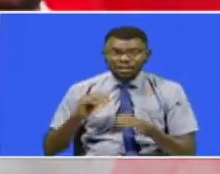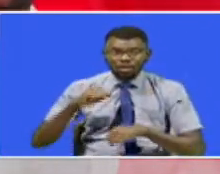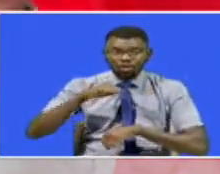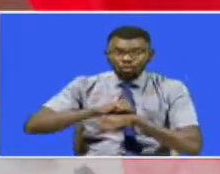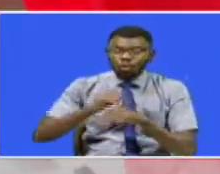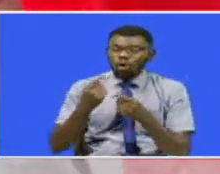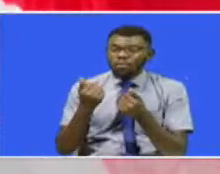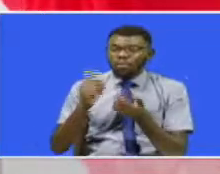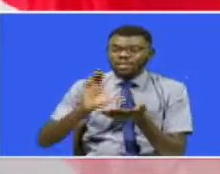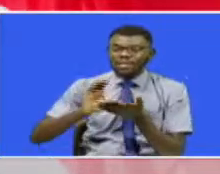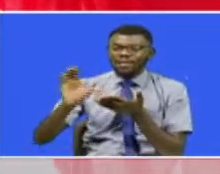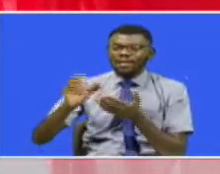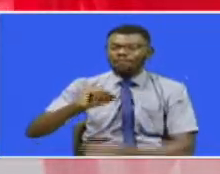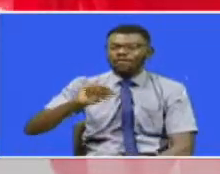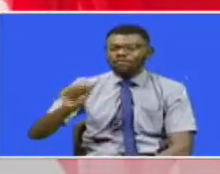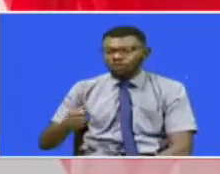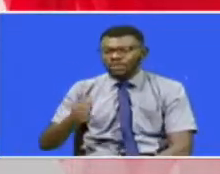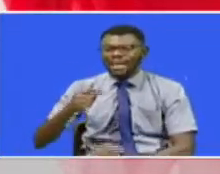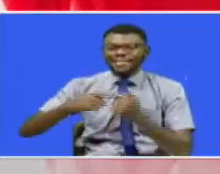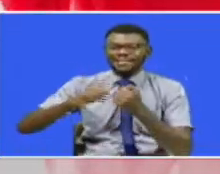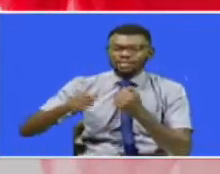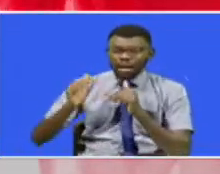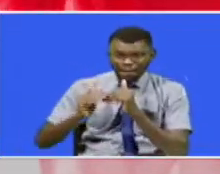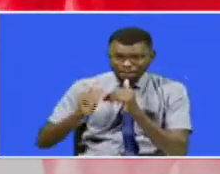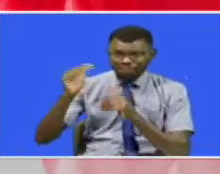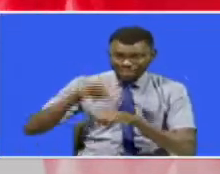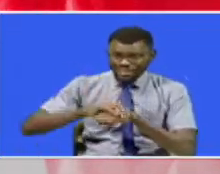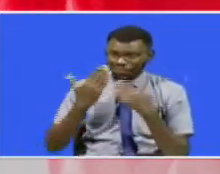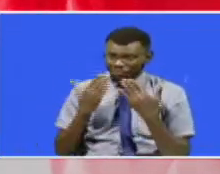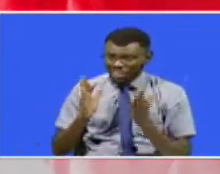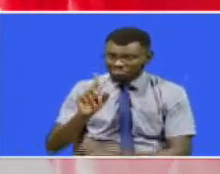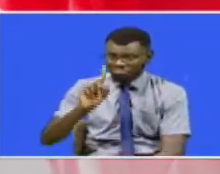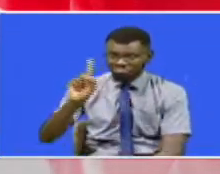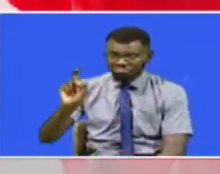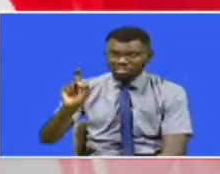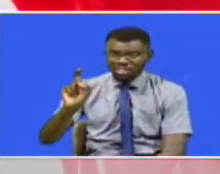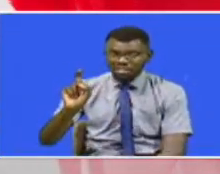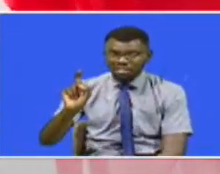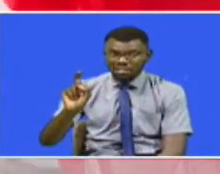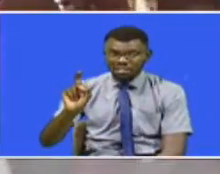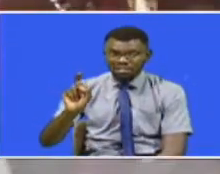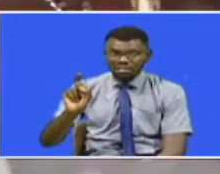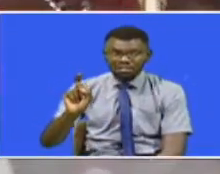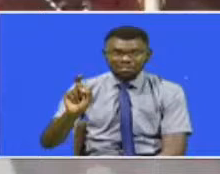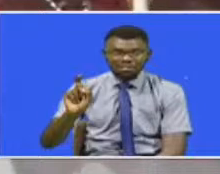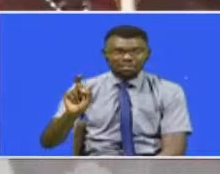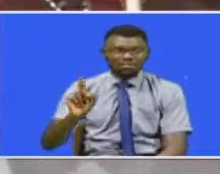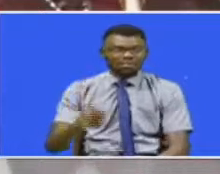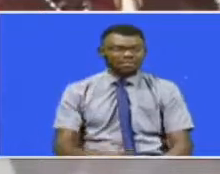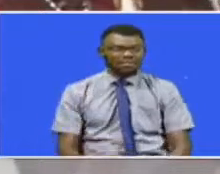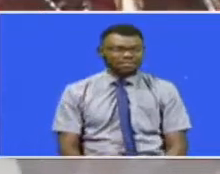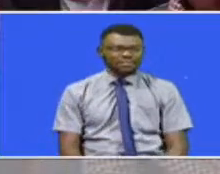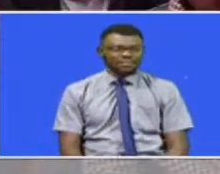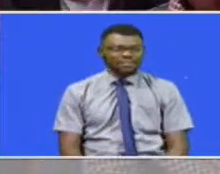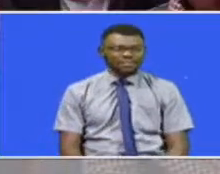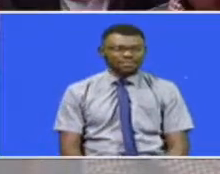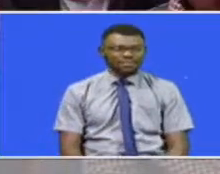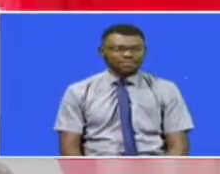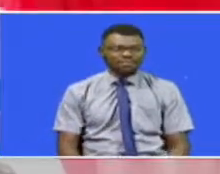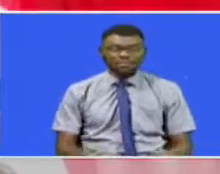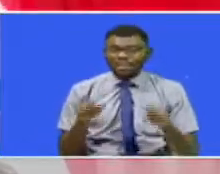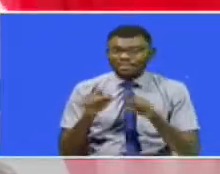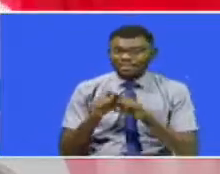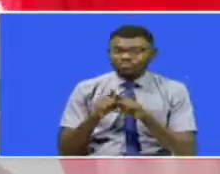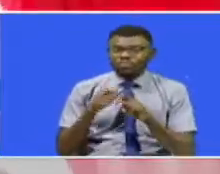shilingi 5,000-6,000. Kuna ha? Sini hivyo? Sasa wakati tulikuwa